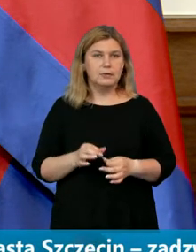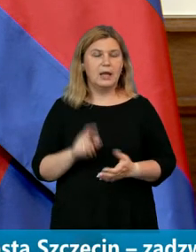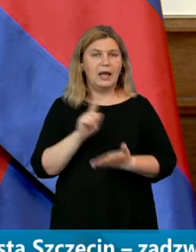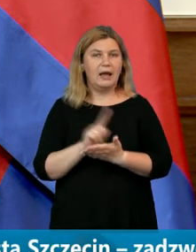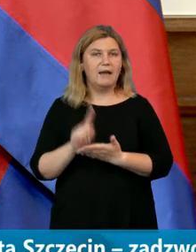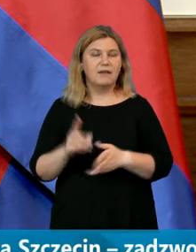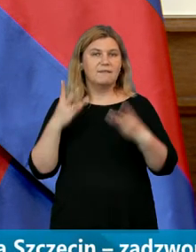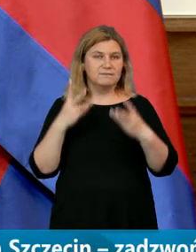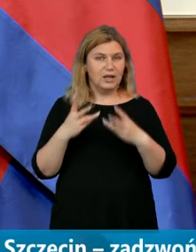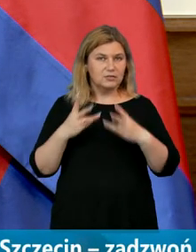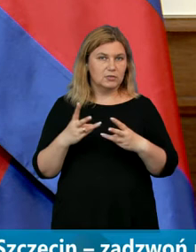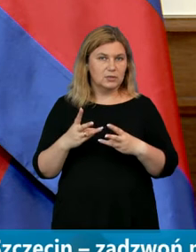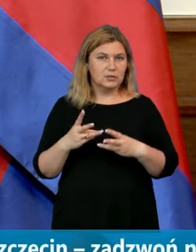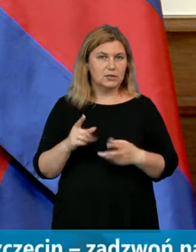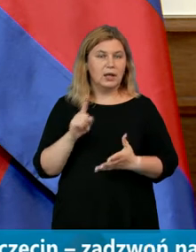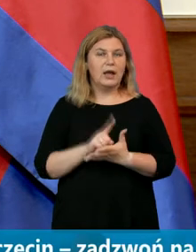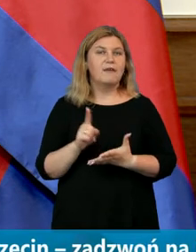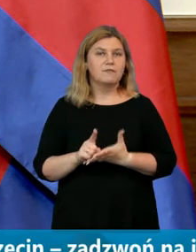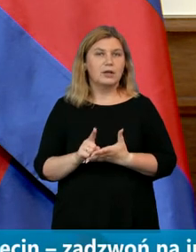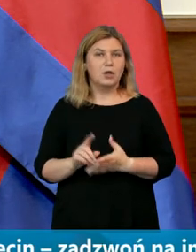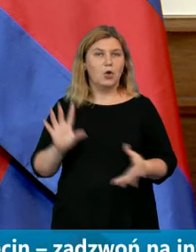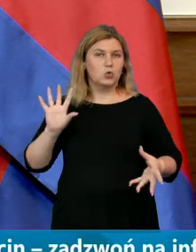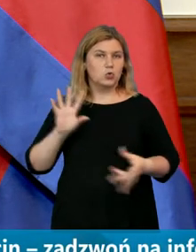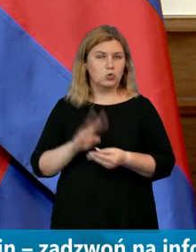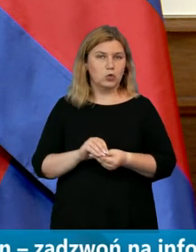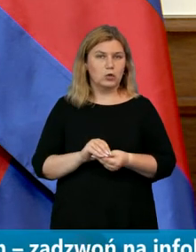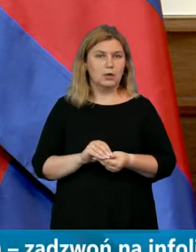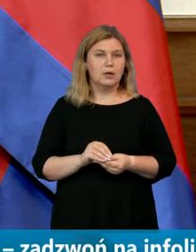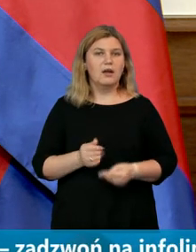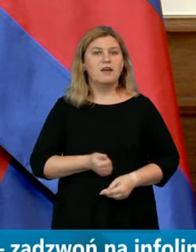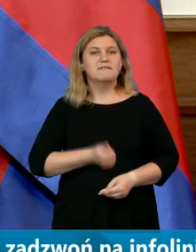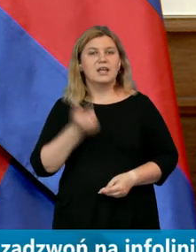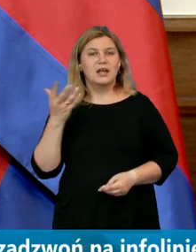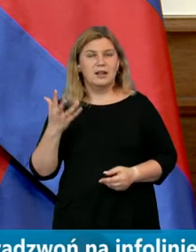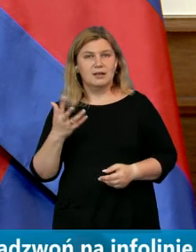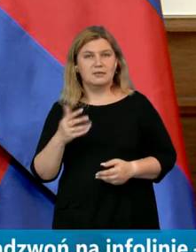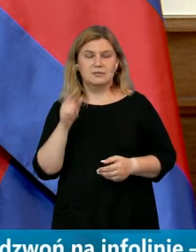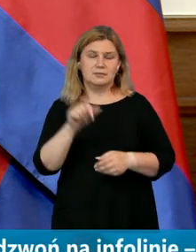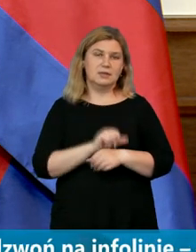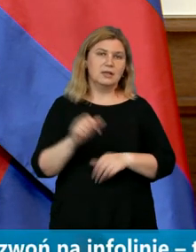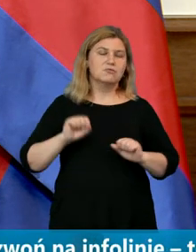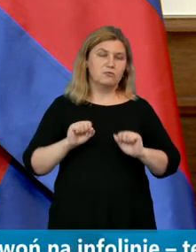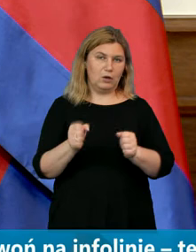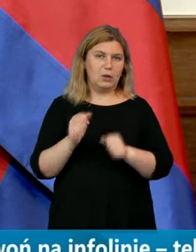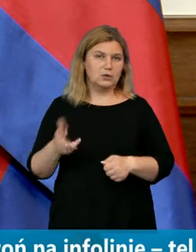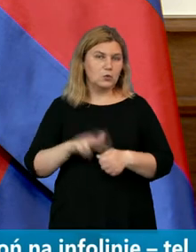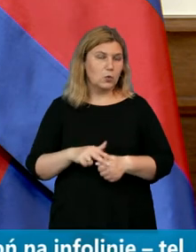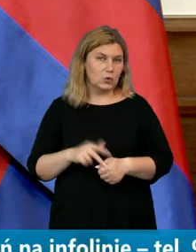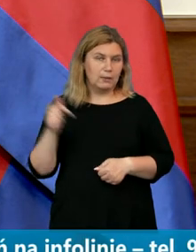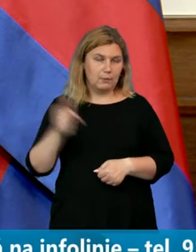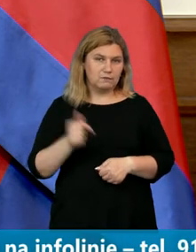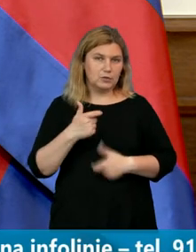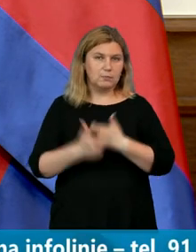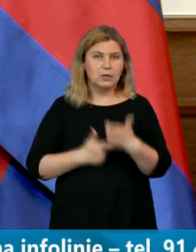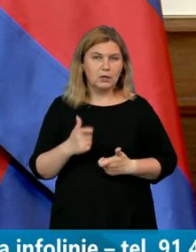jest ważny, a efekt to suma dziesiątek różnego rodzaju działań, które powinniśmy podejmować